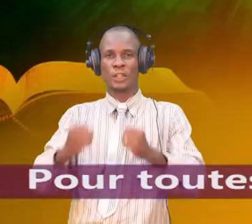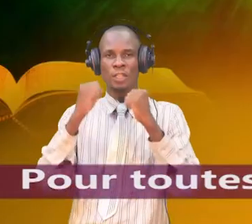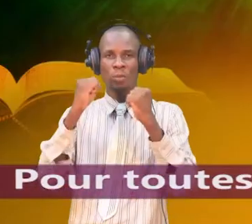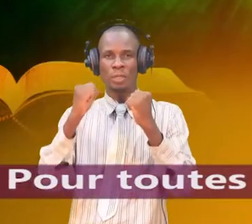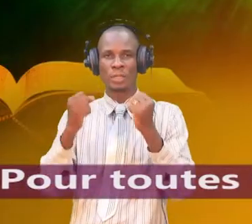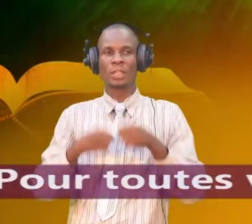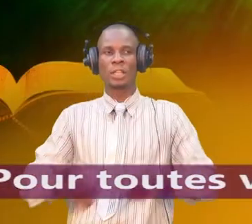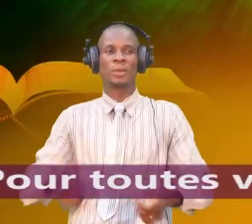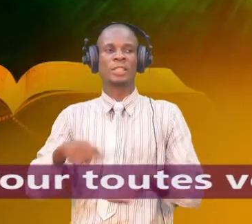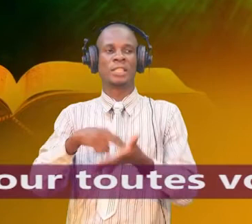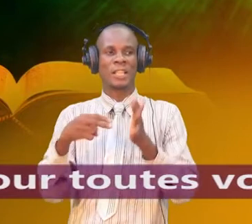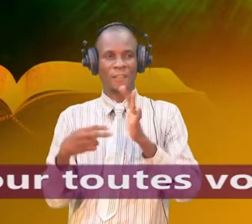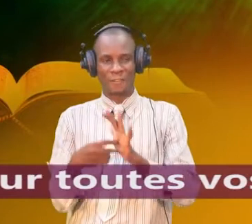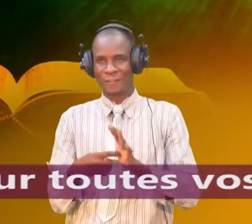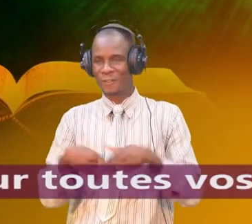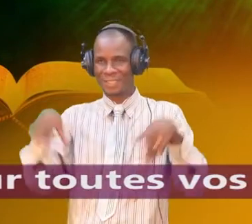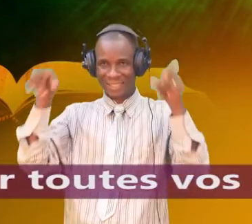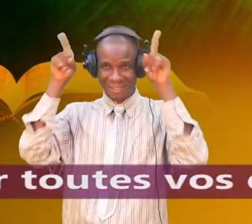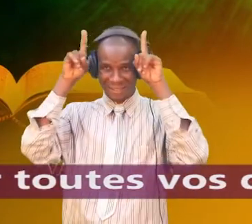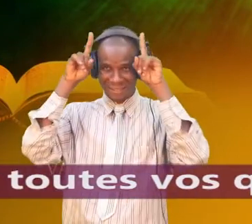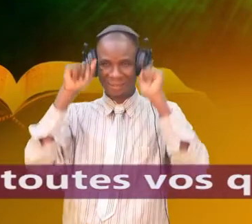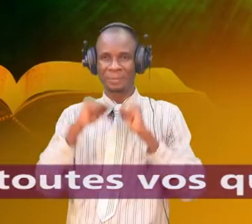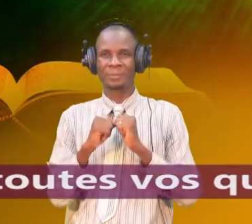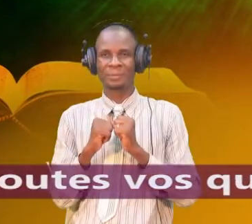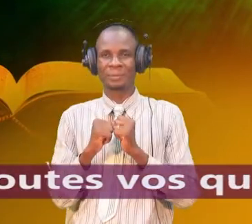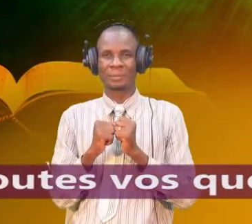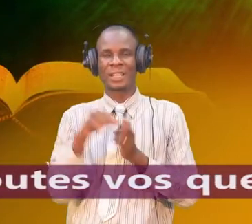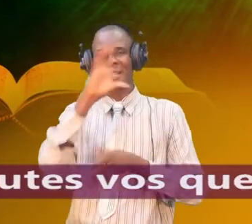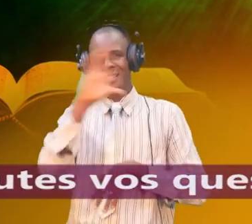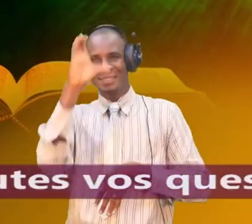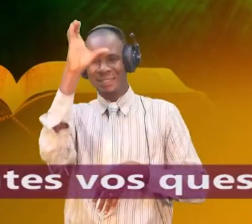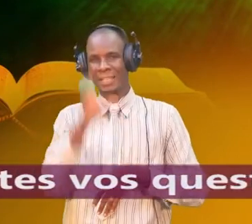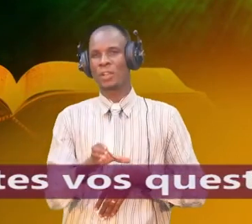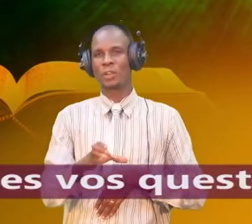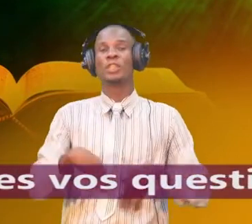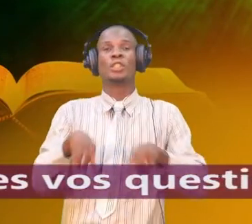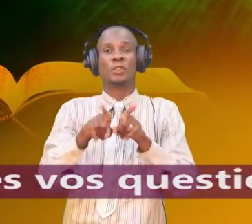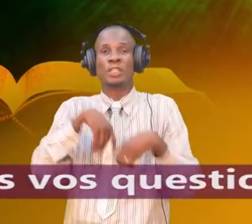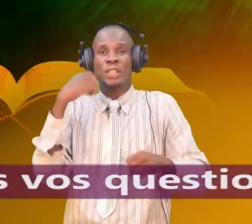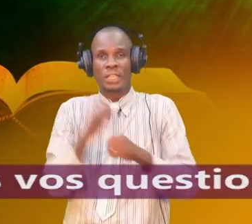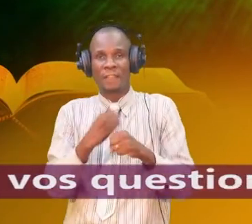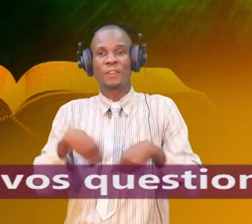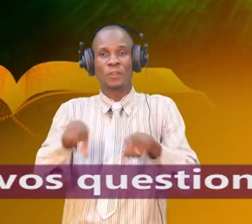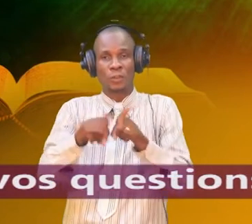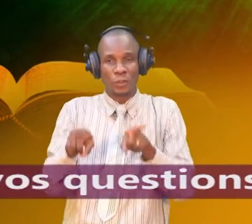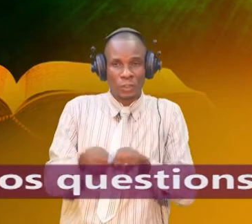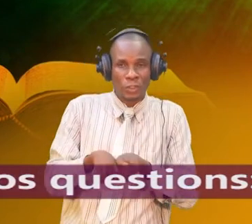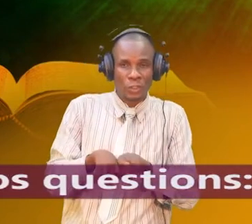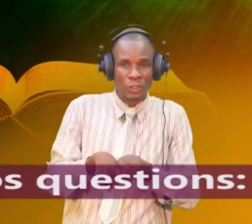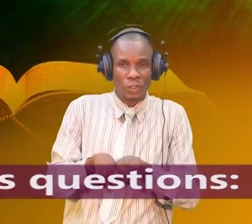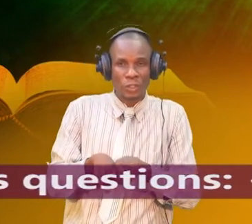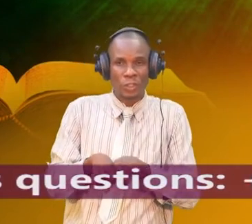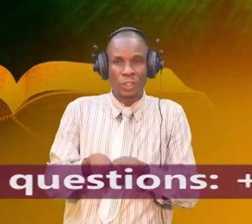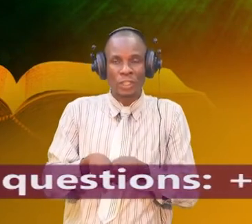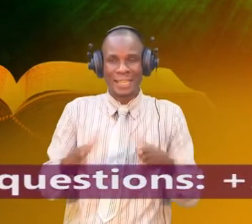Bahebele mokapo ya mibale zomi na minei, na nzela ya Yesu Kristo, na nzela ya liwa ya Yesu Kristo, ye ayebaki na kobuka